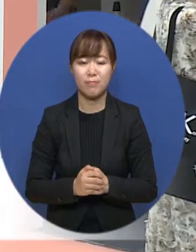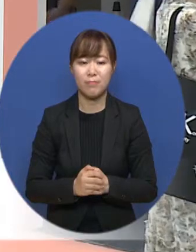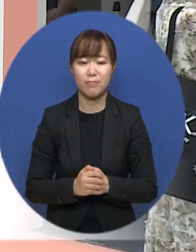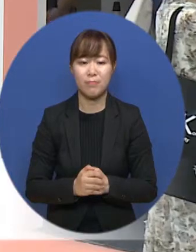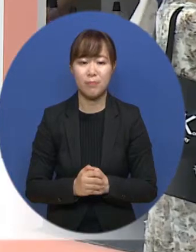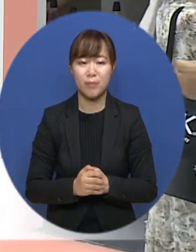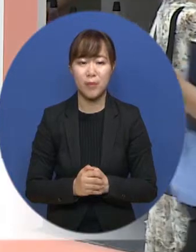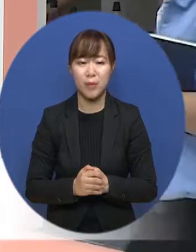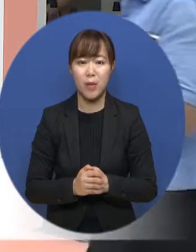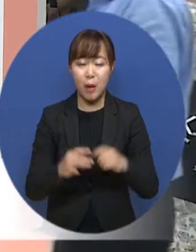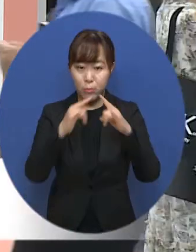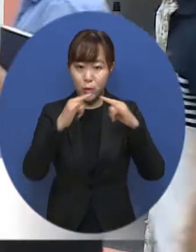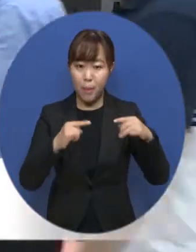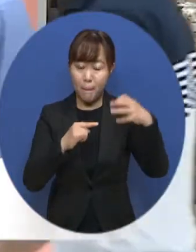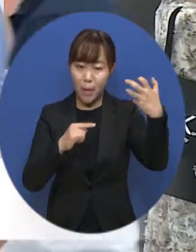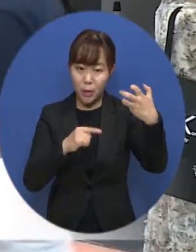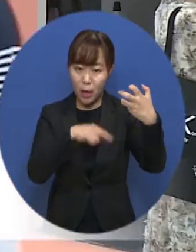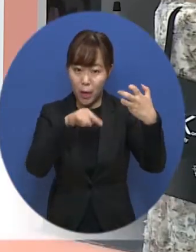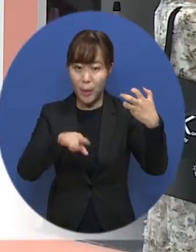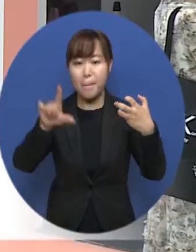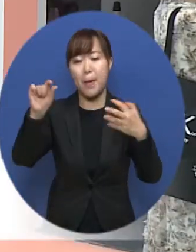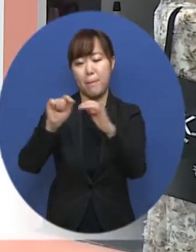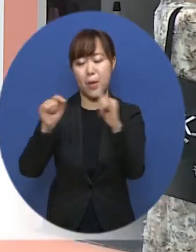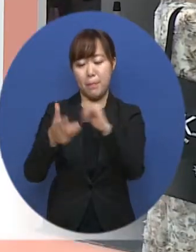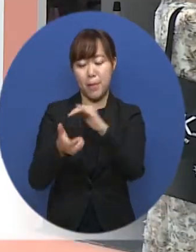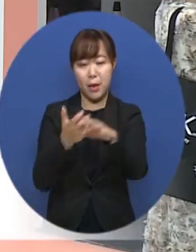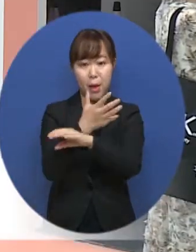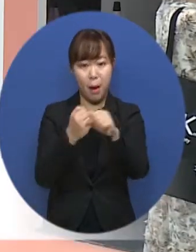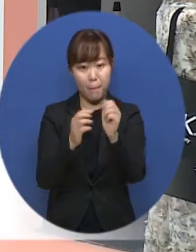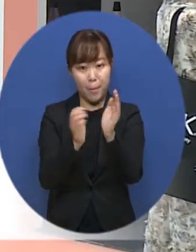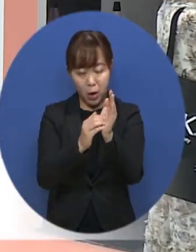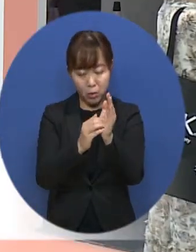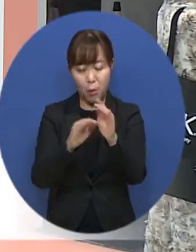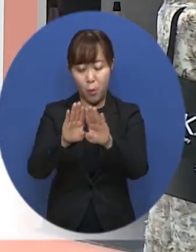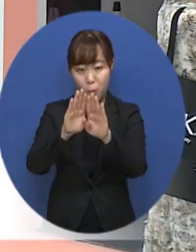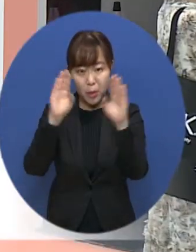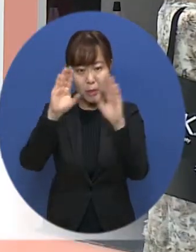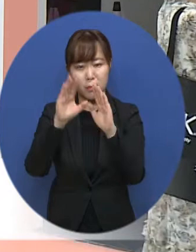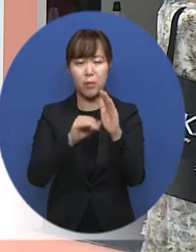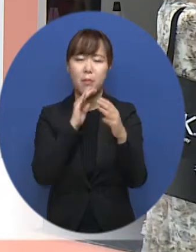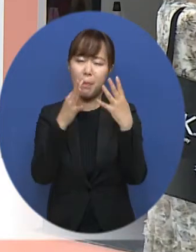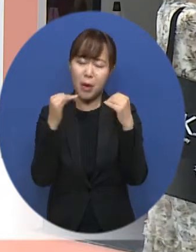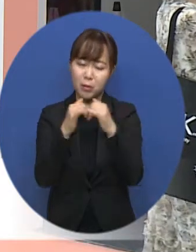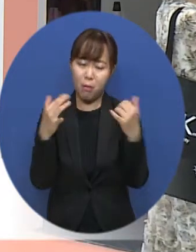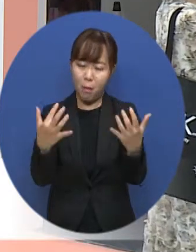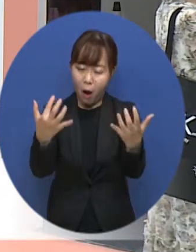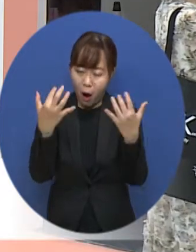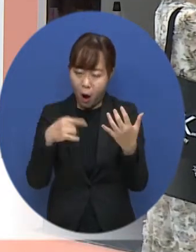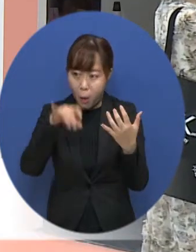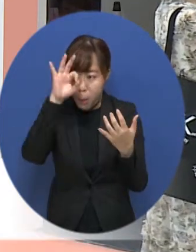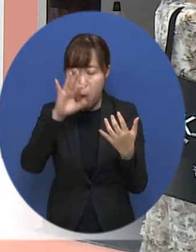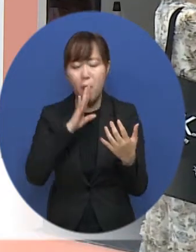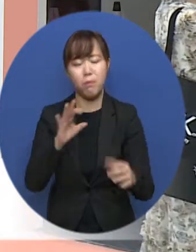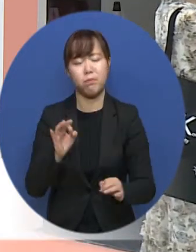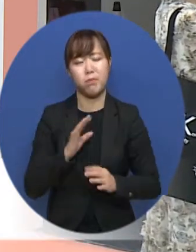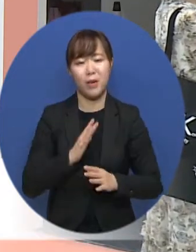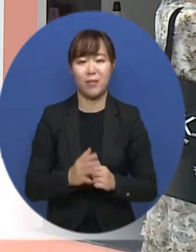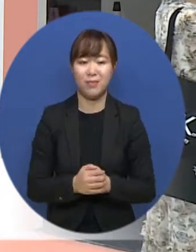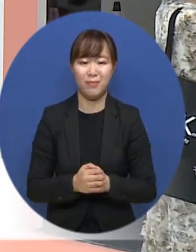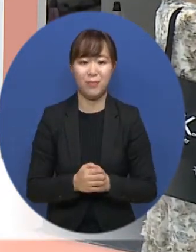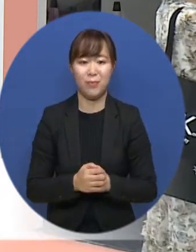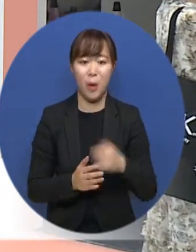근데 80개 부스의 만명이 사전 예약 되어 있고 오픈하자마자 많은 사람들이 온거 고 깜짝 놀랐습니다